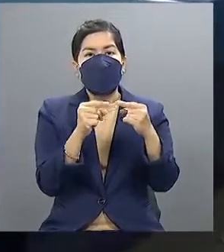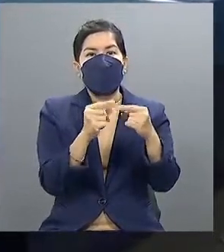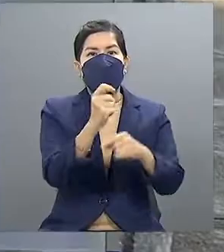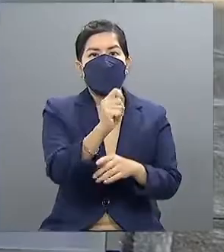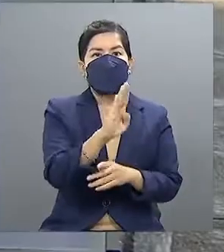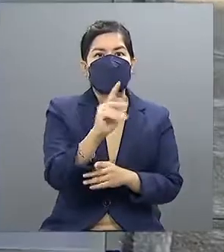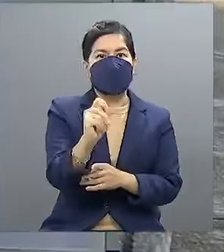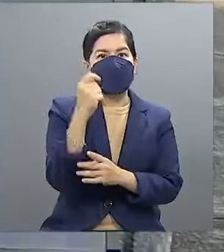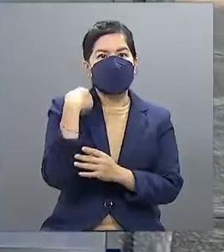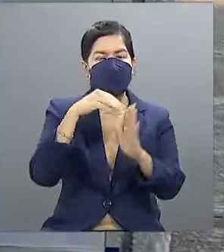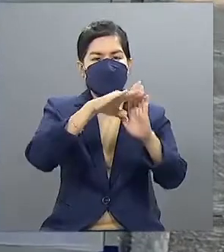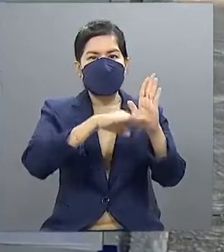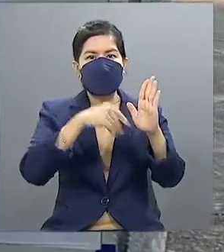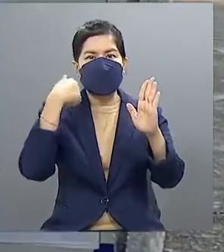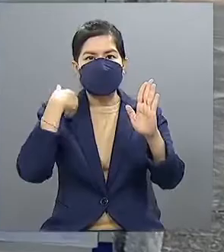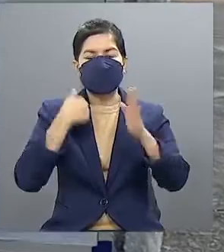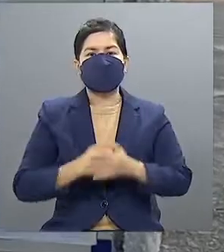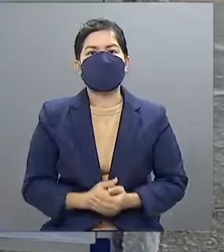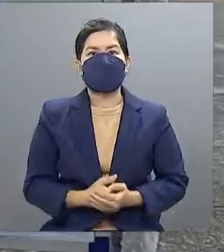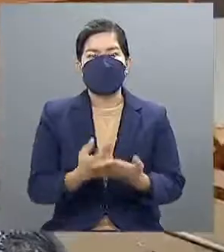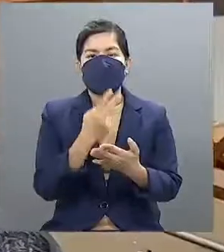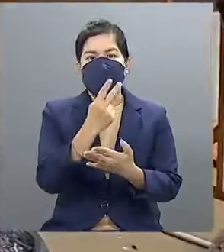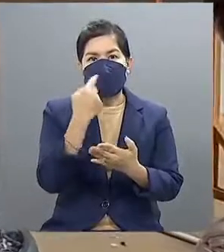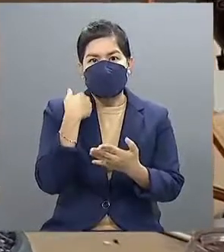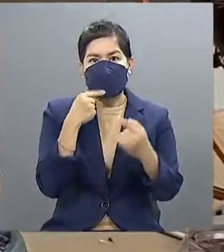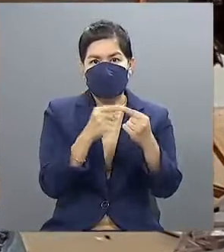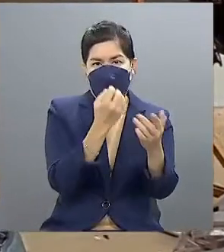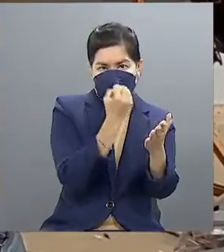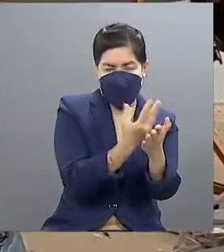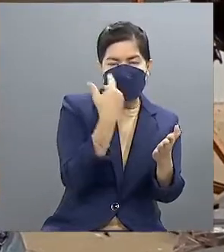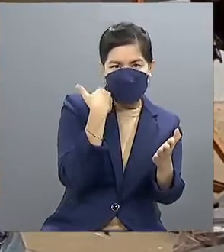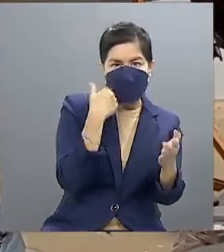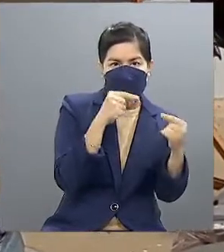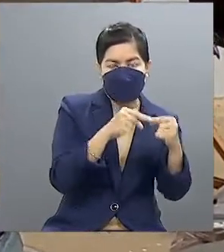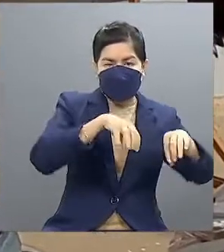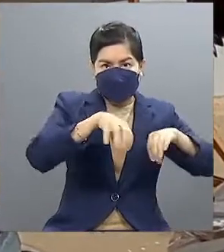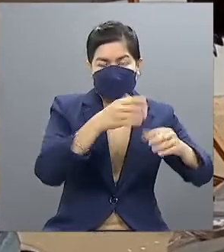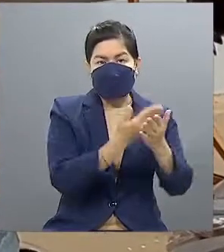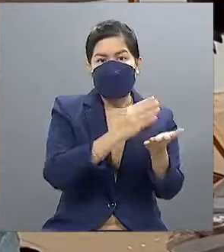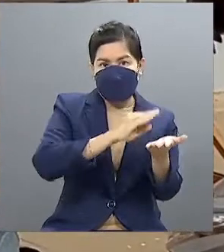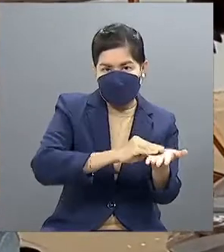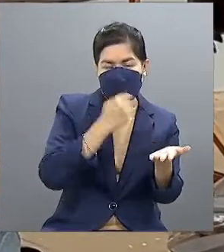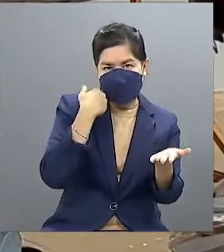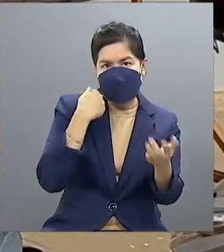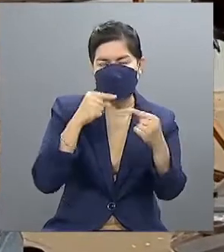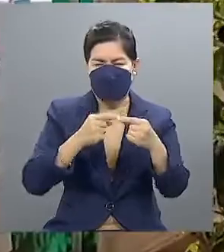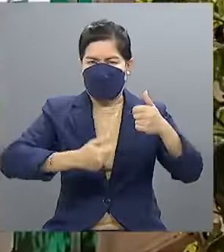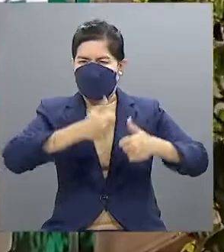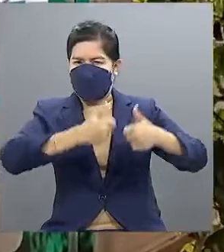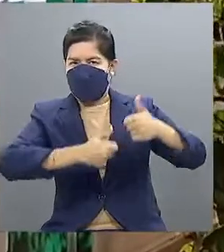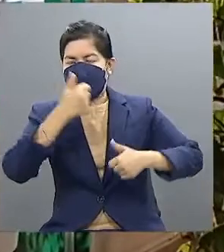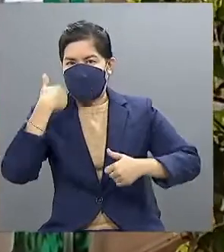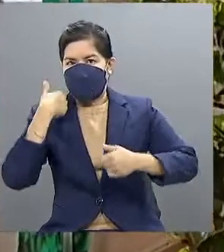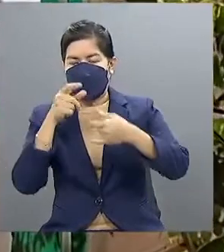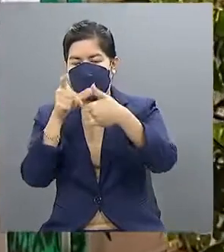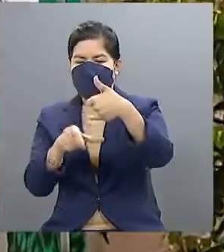ได้สูงค่ะพื้นที่ที่มีรายได้สูงแบบนี้การแข่งขันก็จะดุเดือดรวมถึงผู้สมัครหน้าใหม่ที่ค่อนข้างจะมาแรง